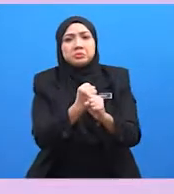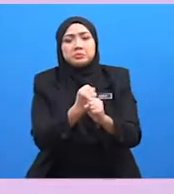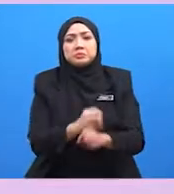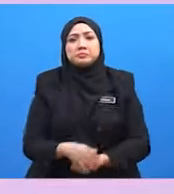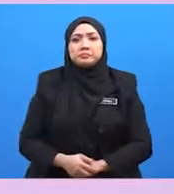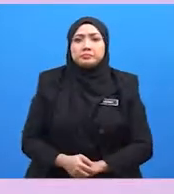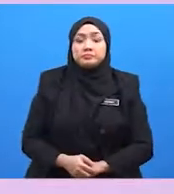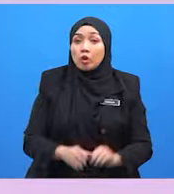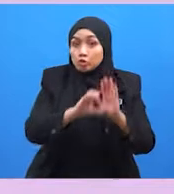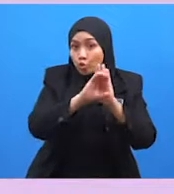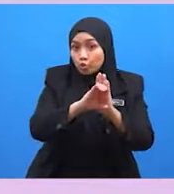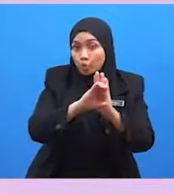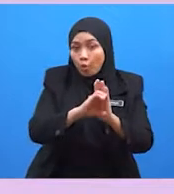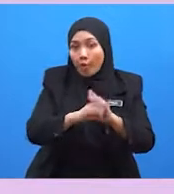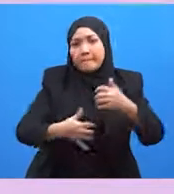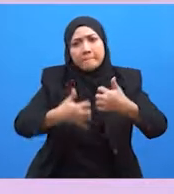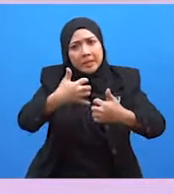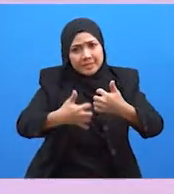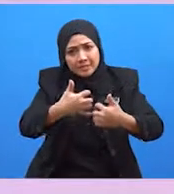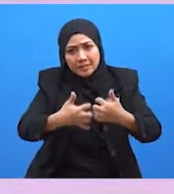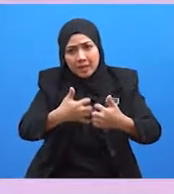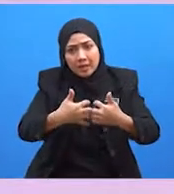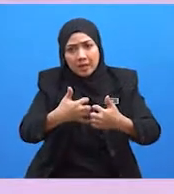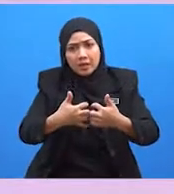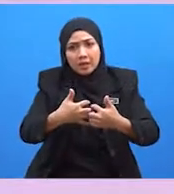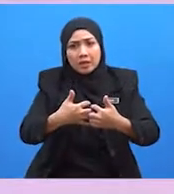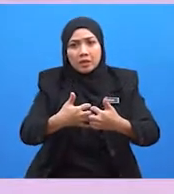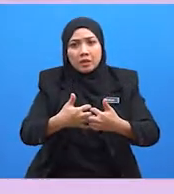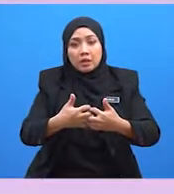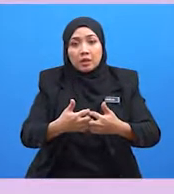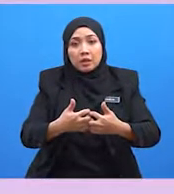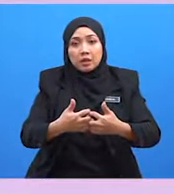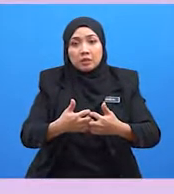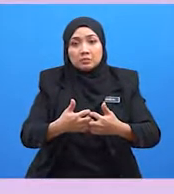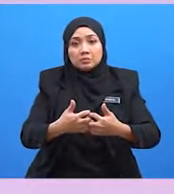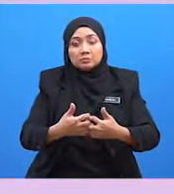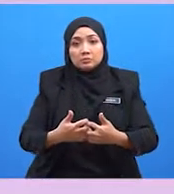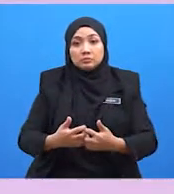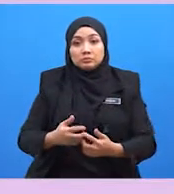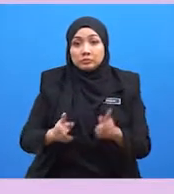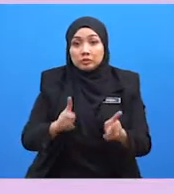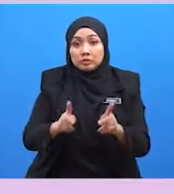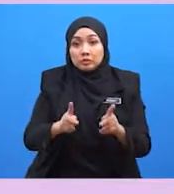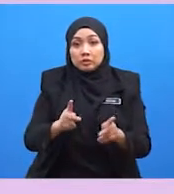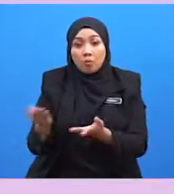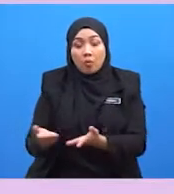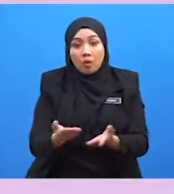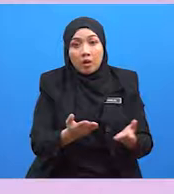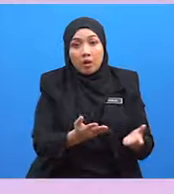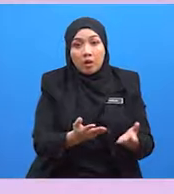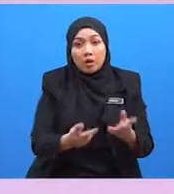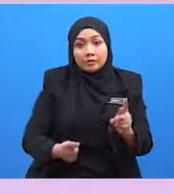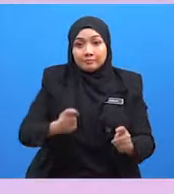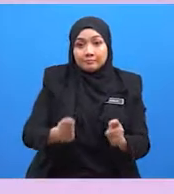Contohnya, mesin traktor digunakan untuk menggantikan tenaga manusia